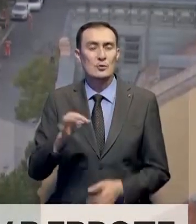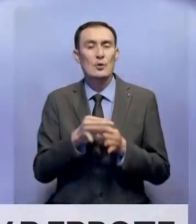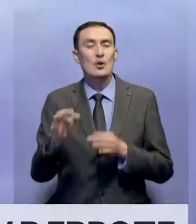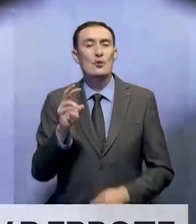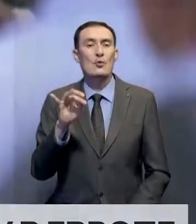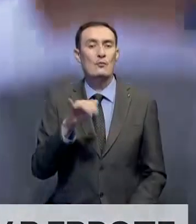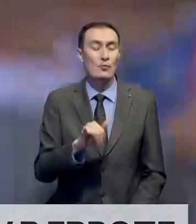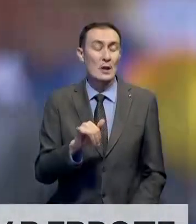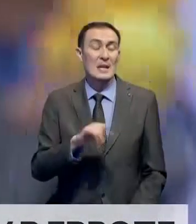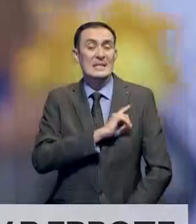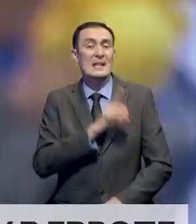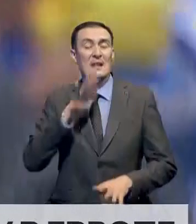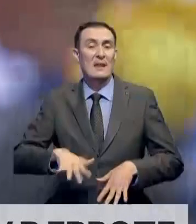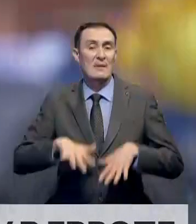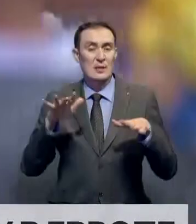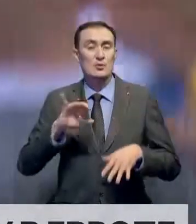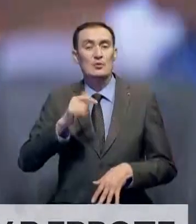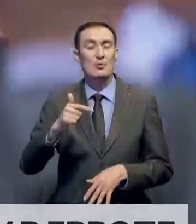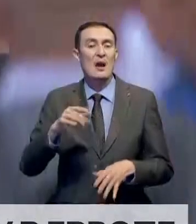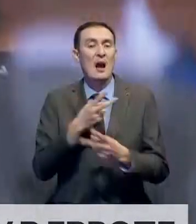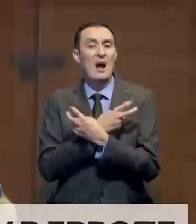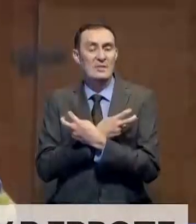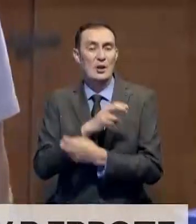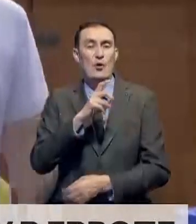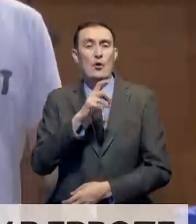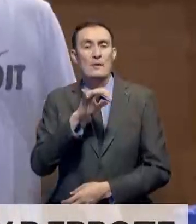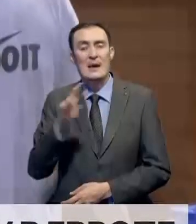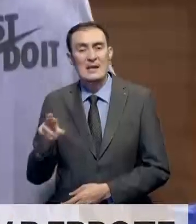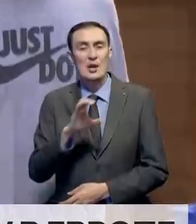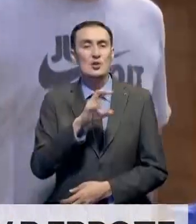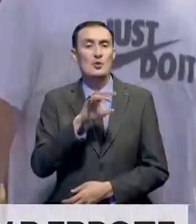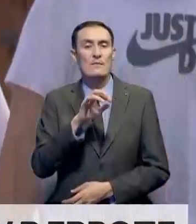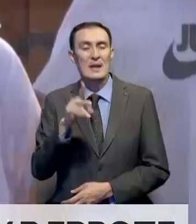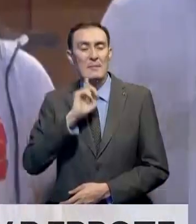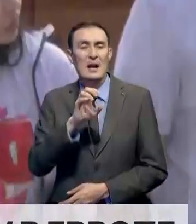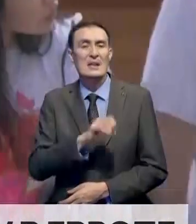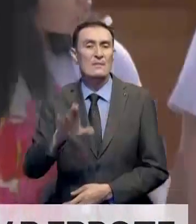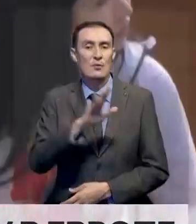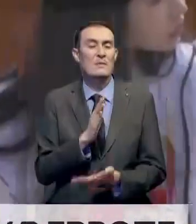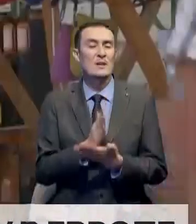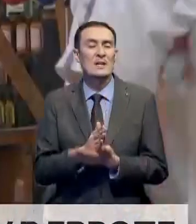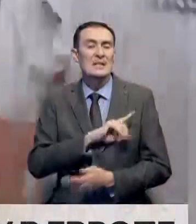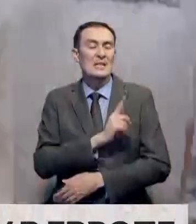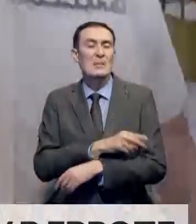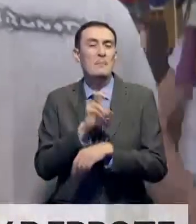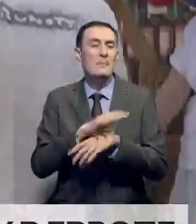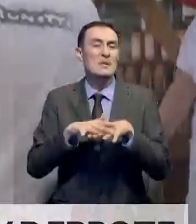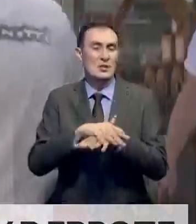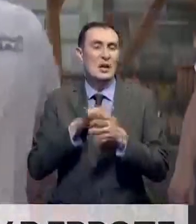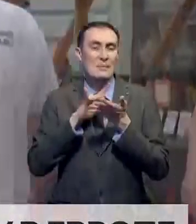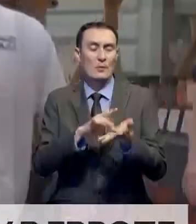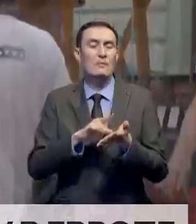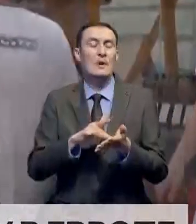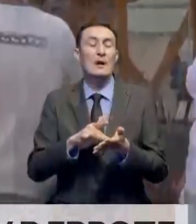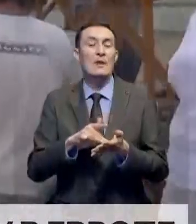Корфу. Сильные наводнения затопили юг Австрии, Хорватии и Словении. Пока Европа остается самым посещаемым регионом